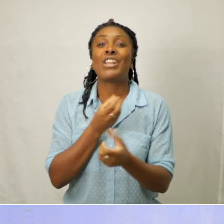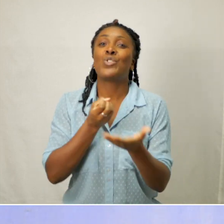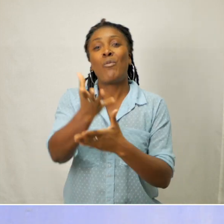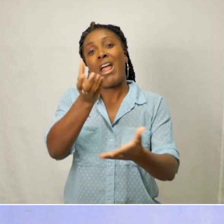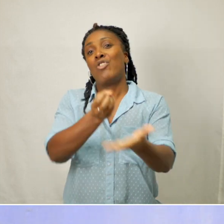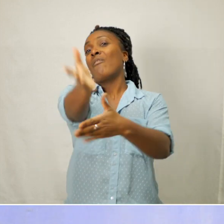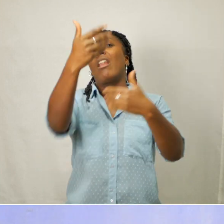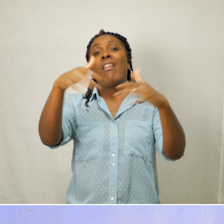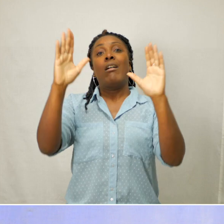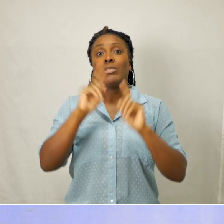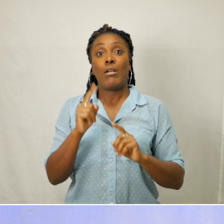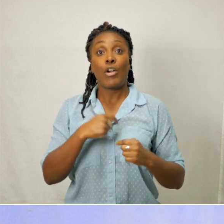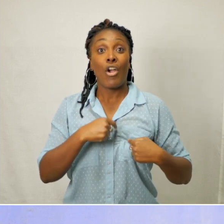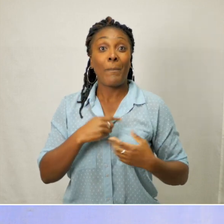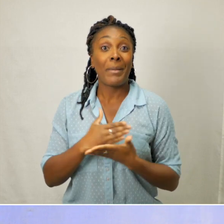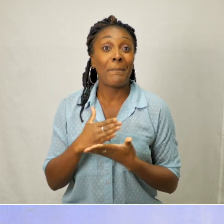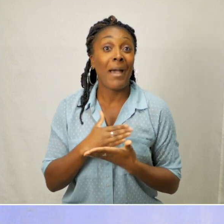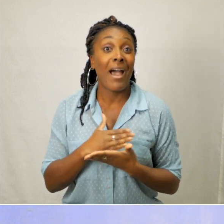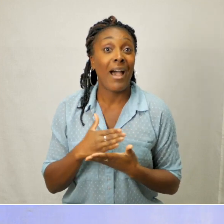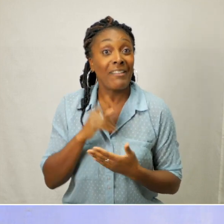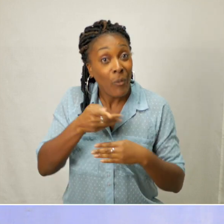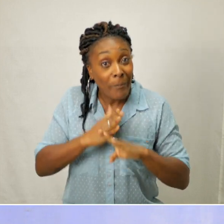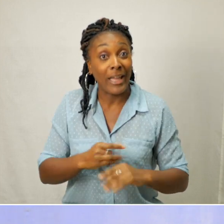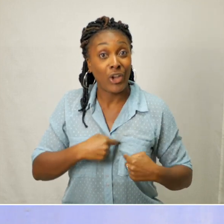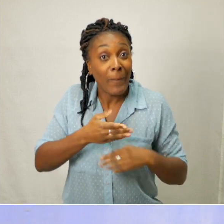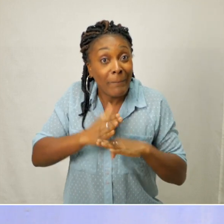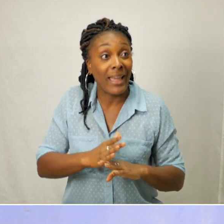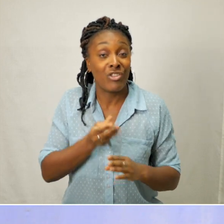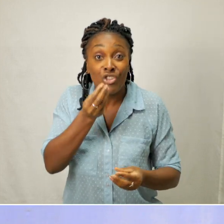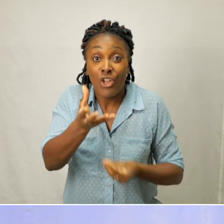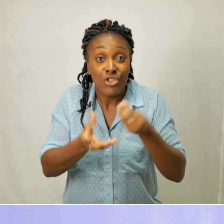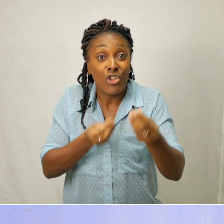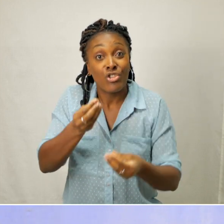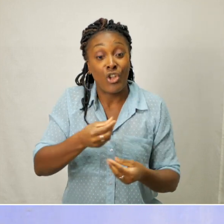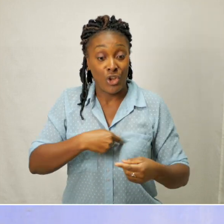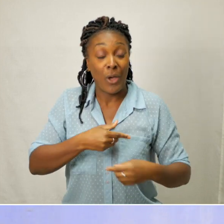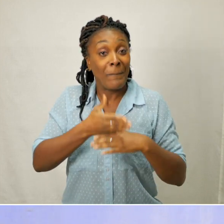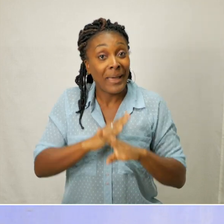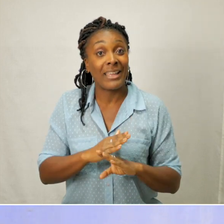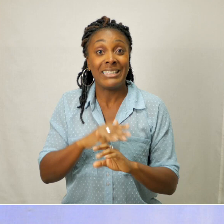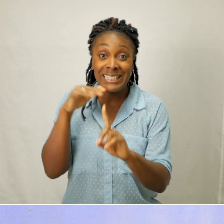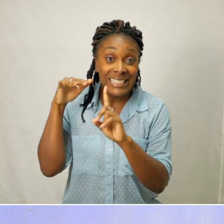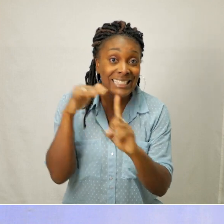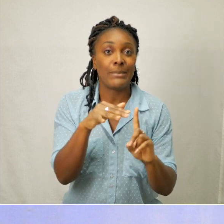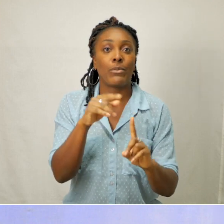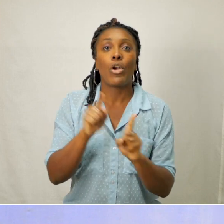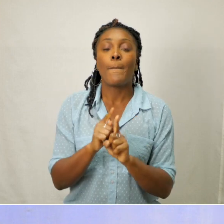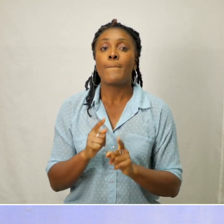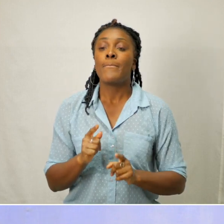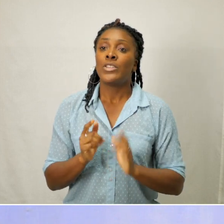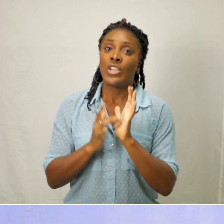Non, il était là pour préparer les cœurs. Parce qu'en faisant de cette manière-là, il donnait à ses disciples